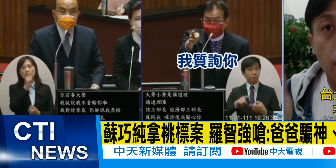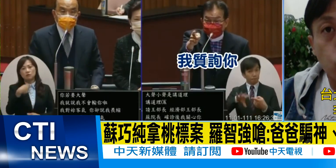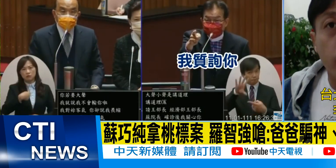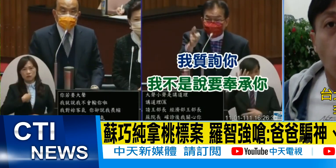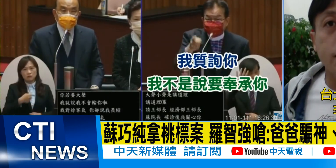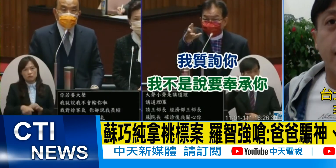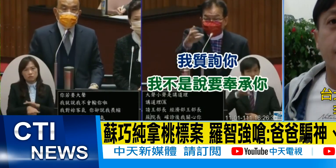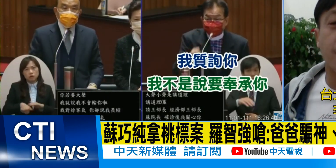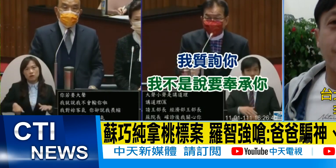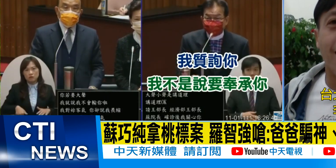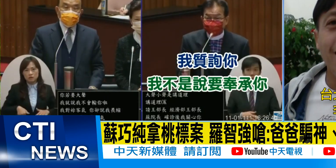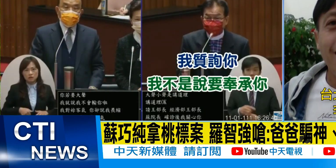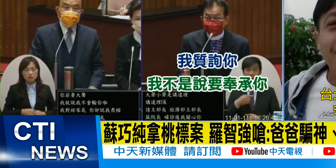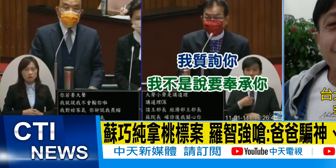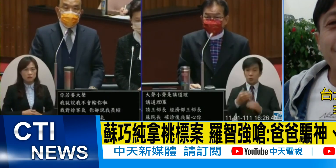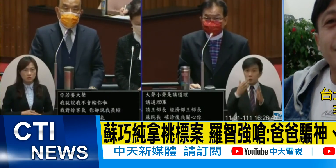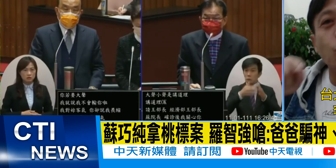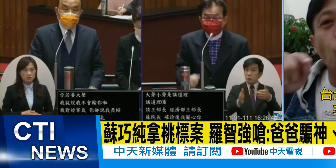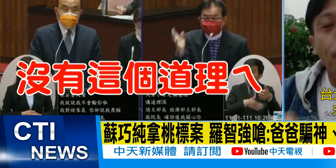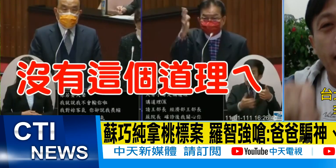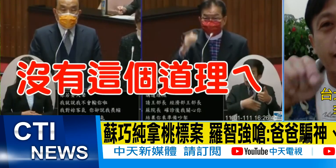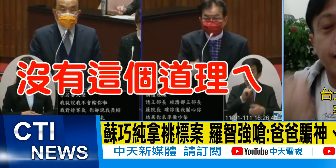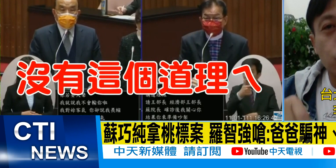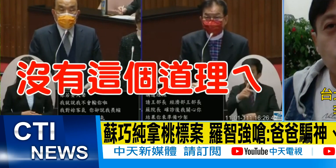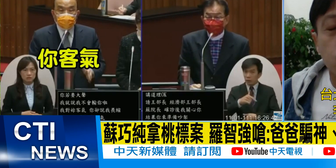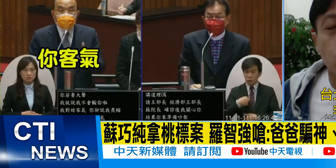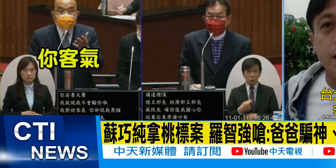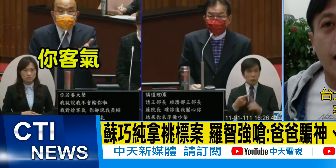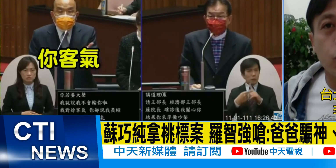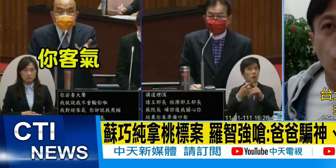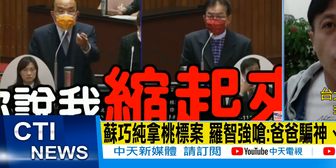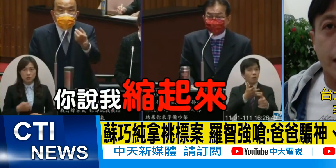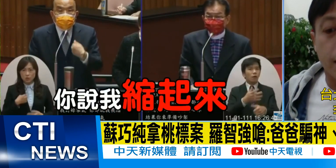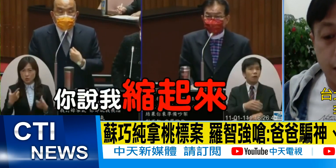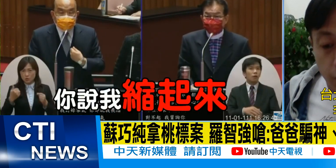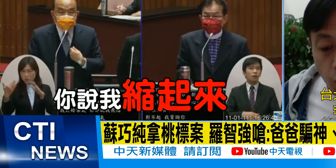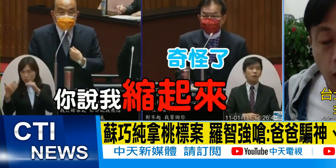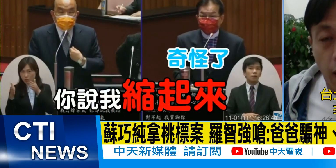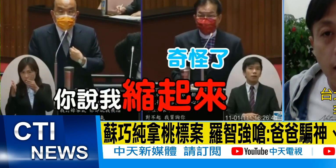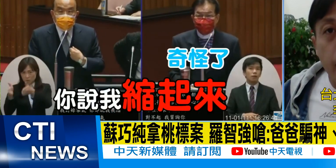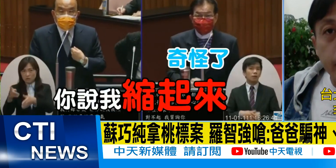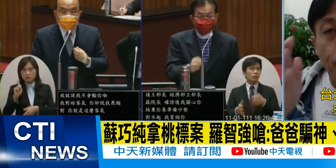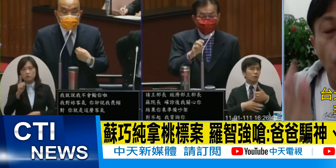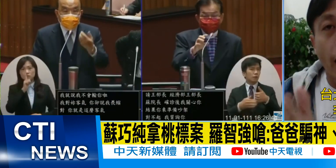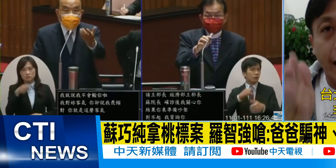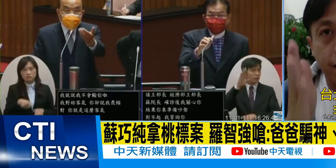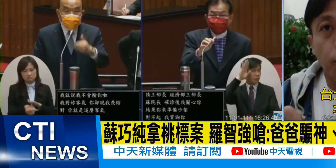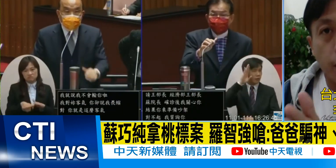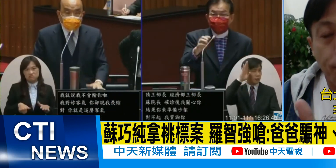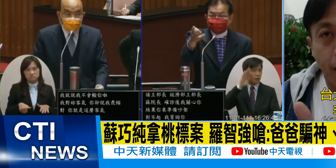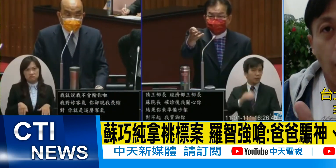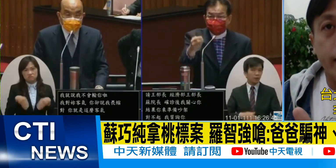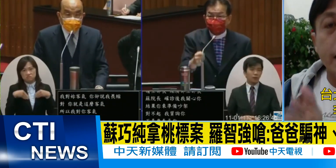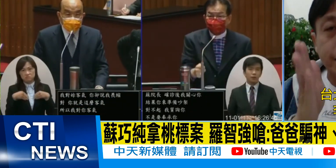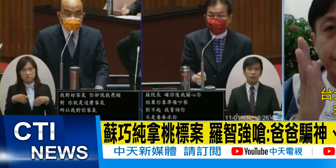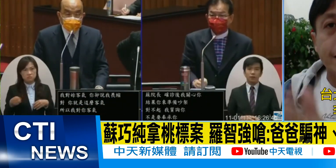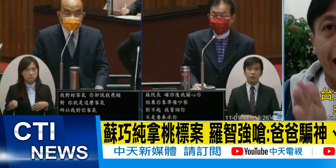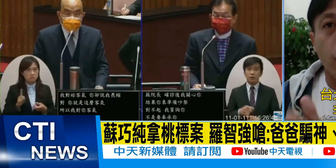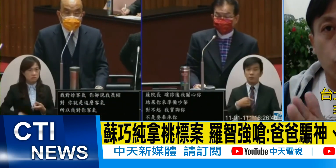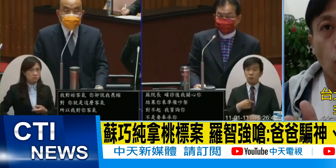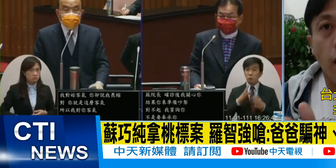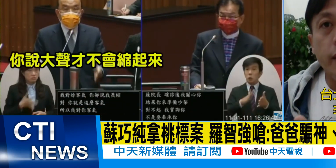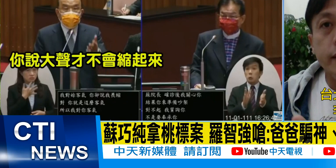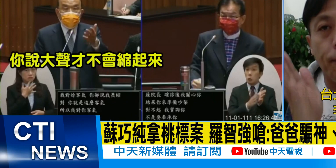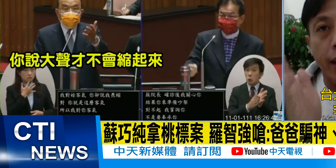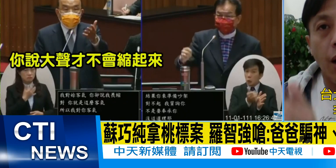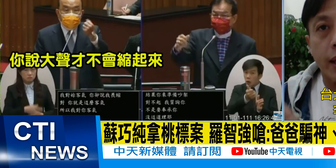钱，赚公家的钱嘛，这也是违背你当初苏贞昌苏院长的承诺啊。你不拿政府的标案，是在